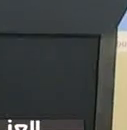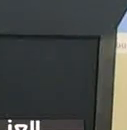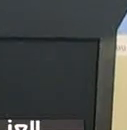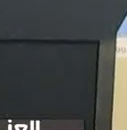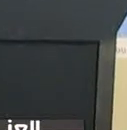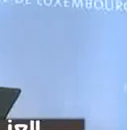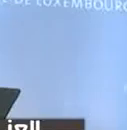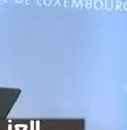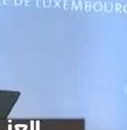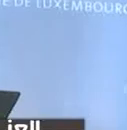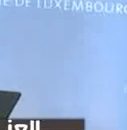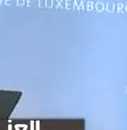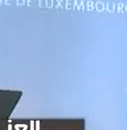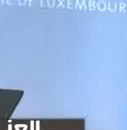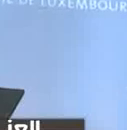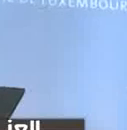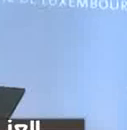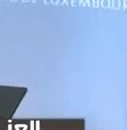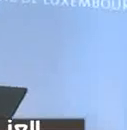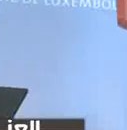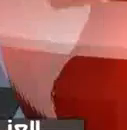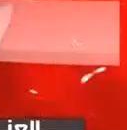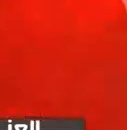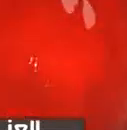الأجنبية والمحلية.